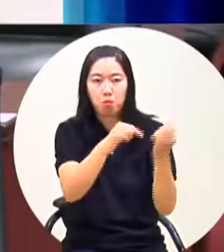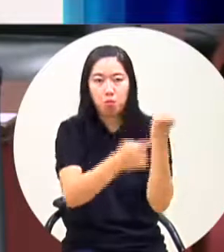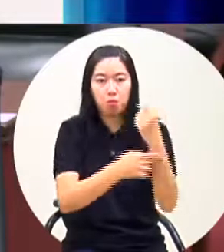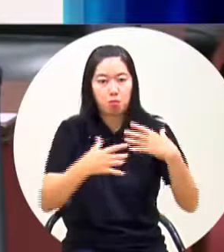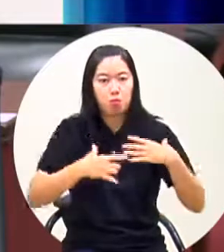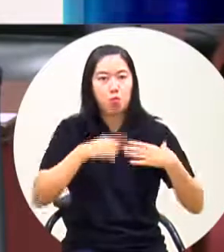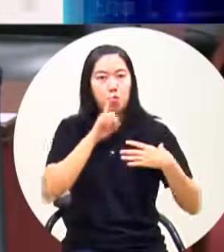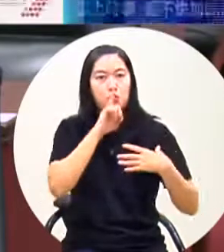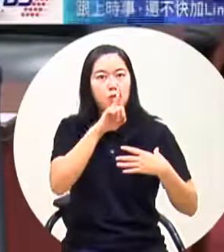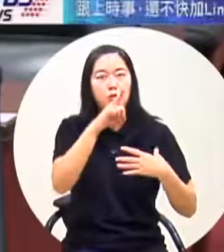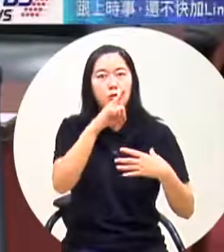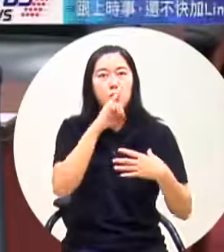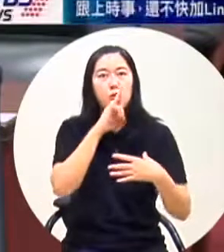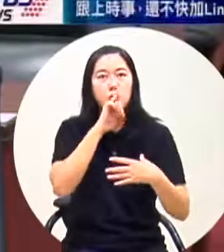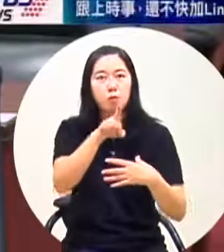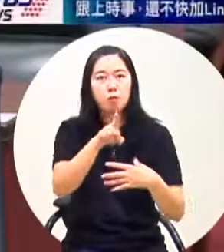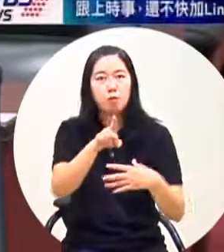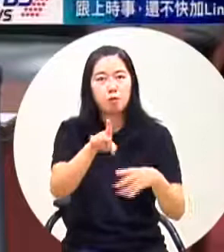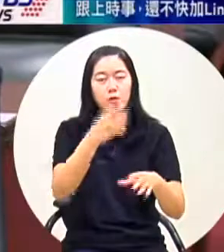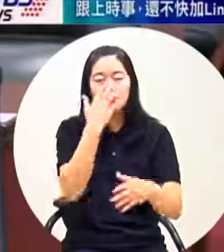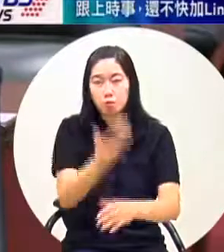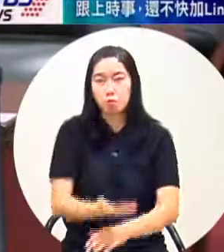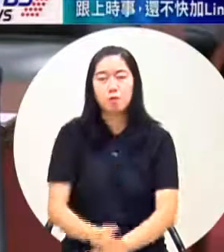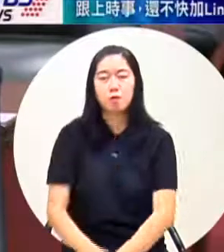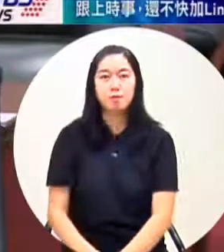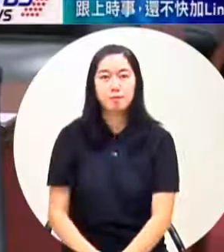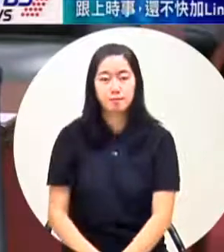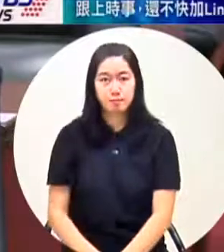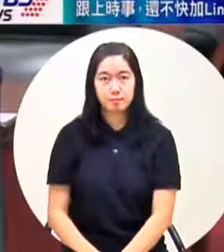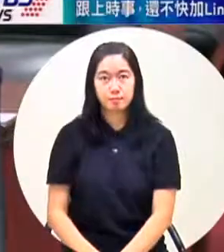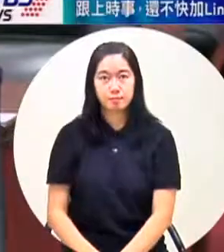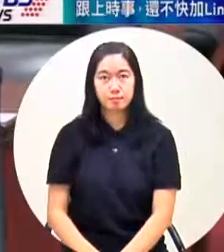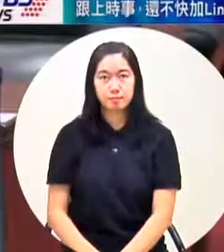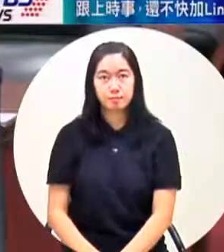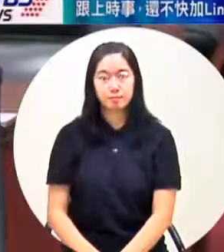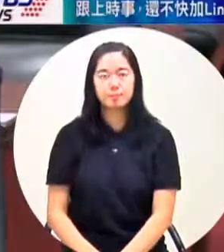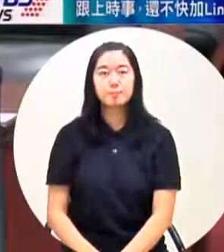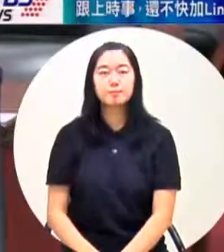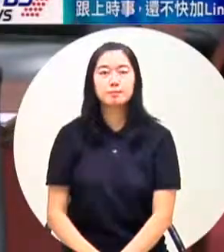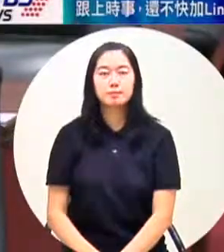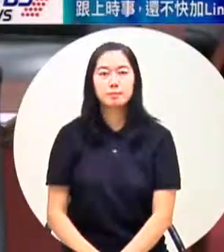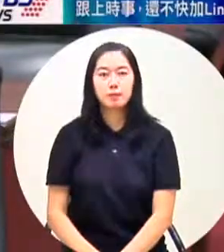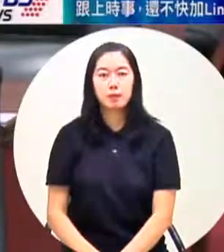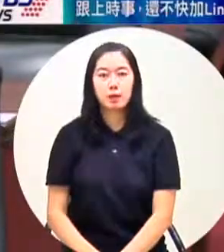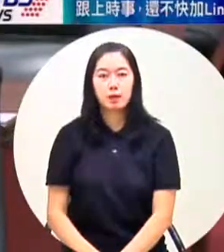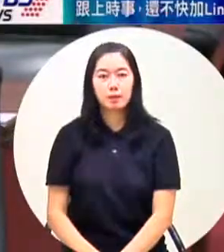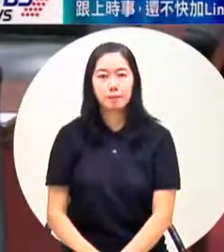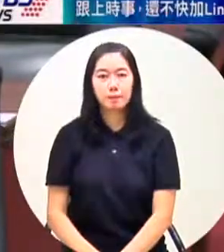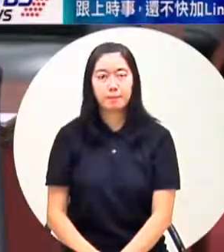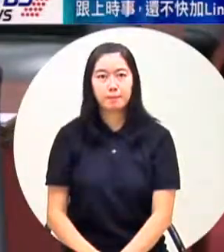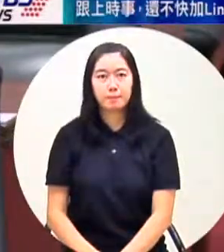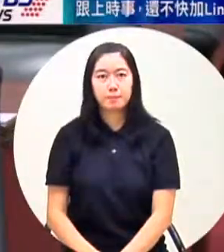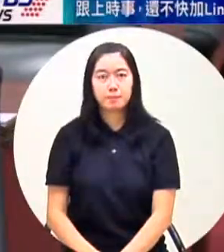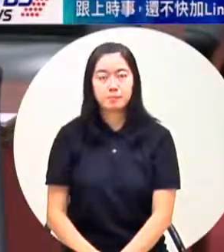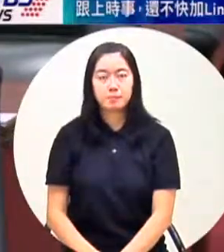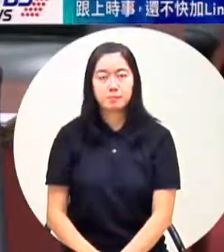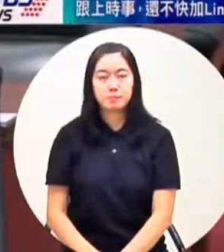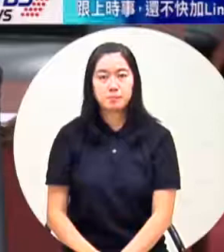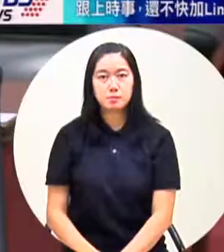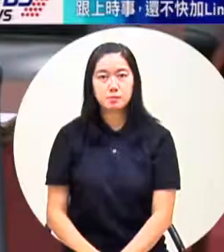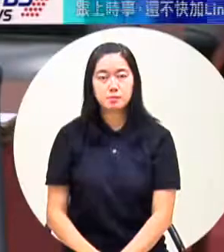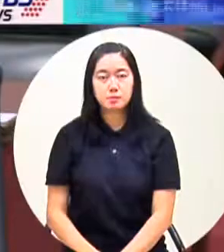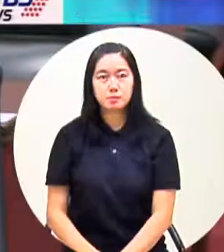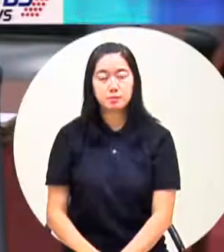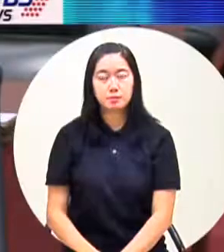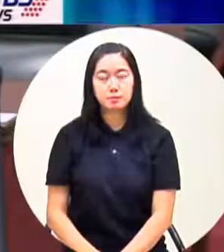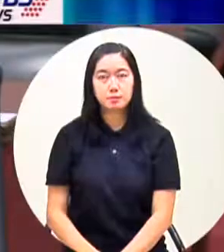有新闻媒体影片，请播放。 全台鸡蛋后不到一个月，北市卫生局又抓包芬普尼蛋在市面上流窜。从台南